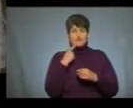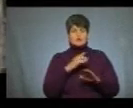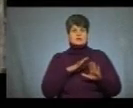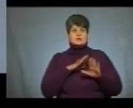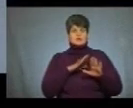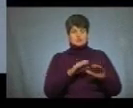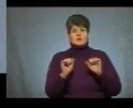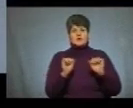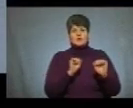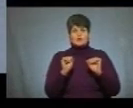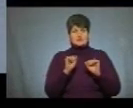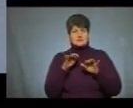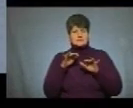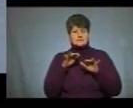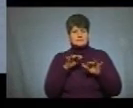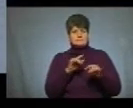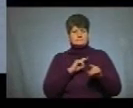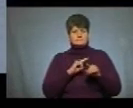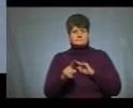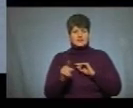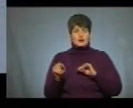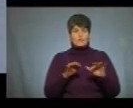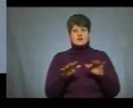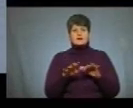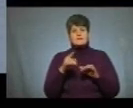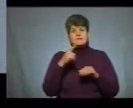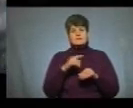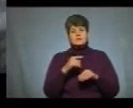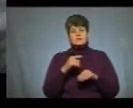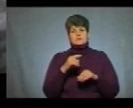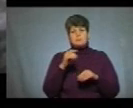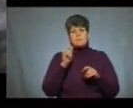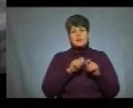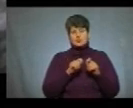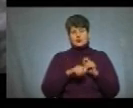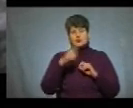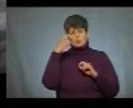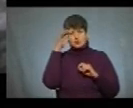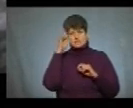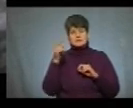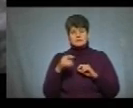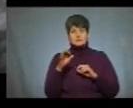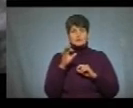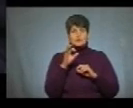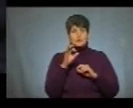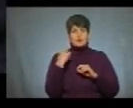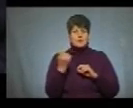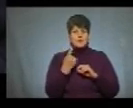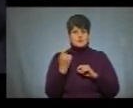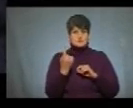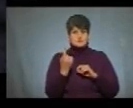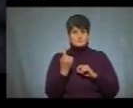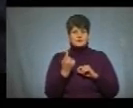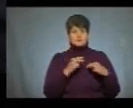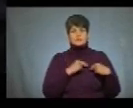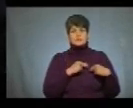взводу тактику оперативного реагування управління патрульної поліції Тернопільської області Тарас Пендрак. Працівники